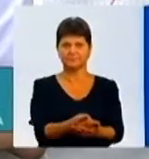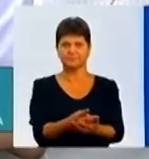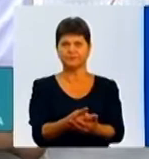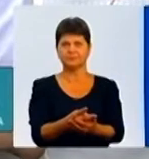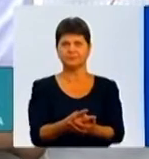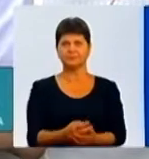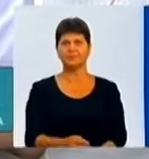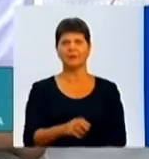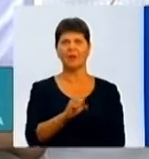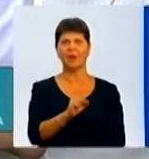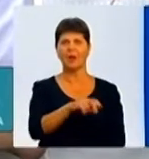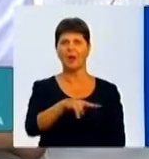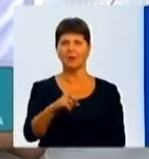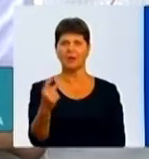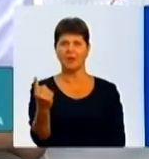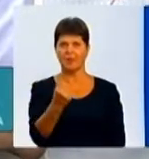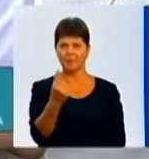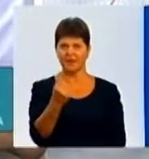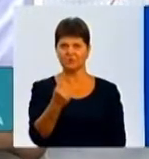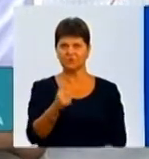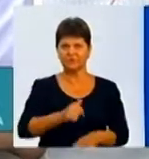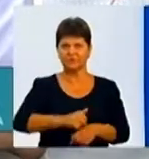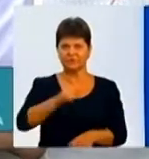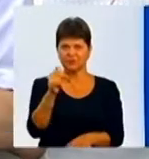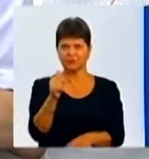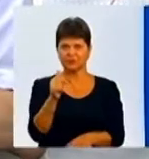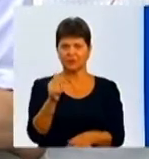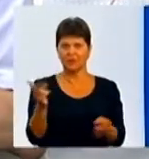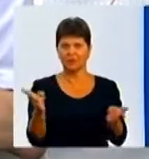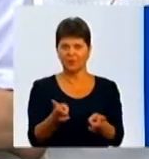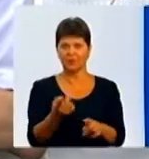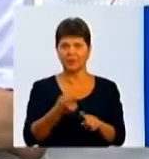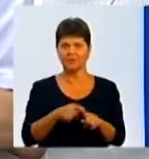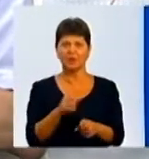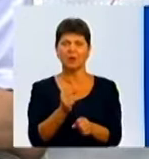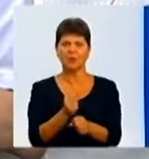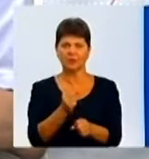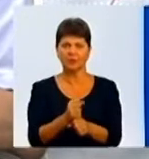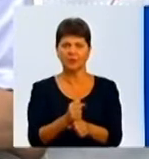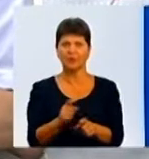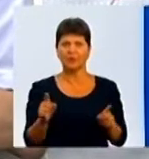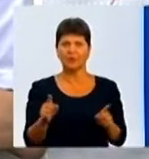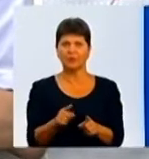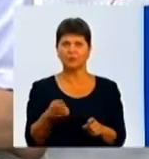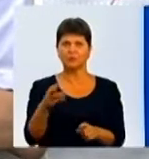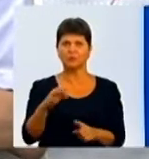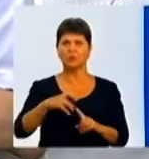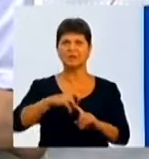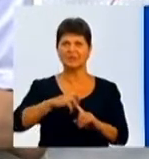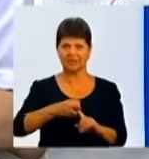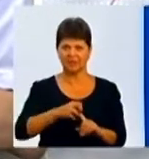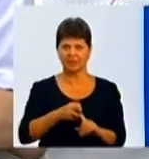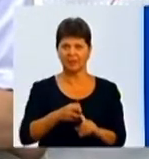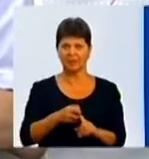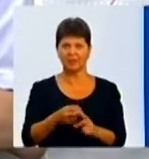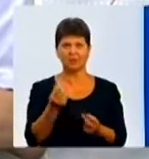лікарню. Але при перших ж ознаках необхідно це робити, тому що з грибами шуткувати